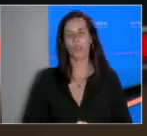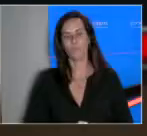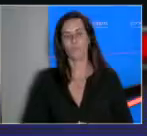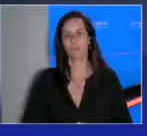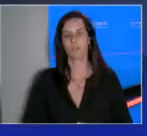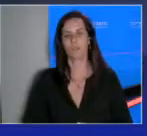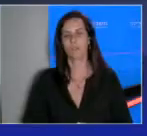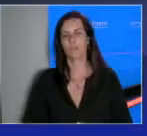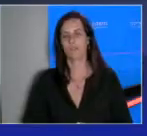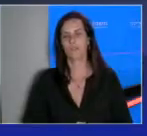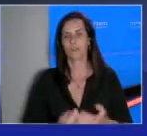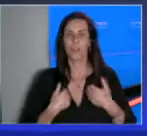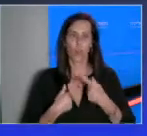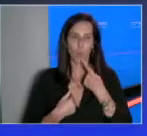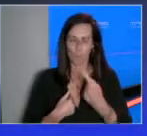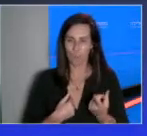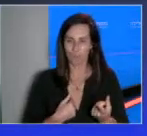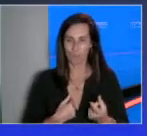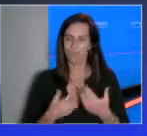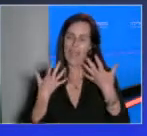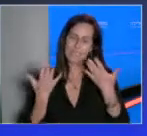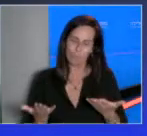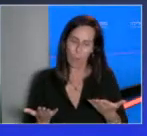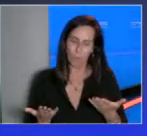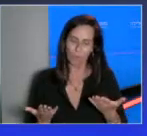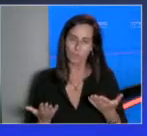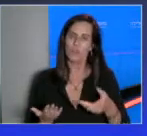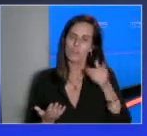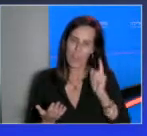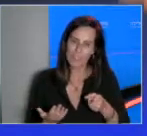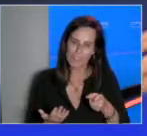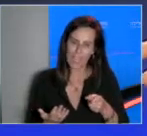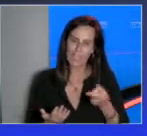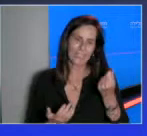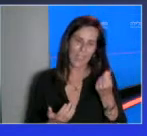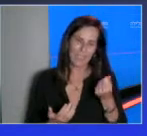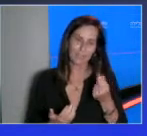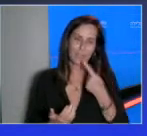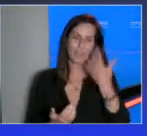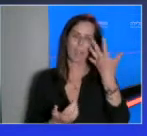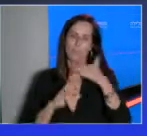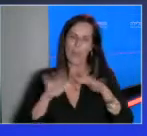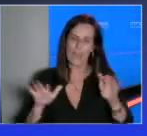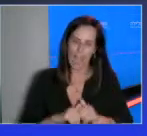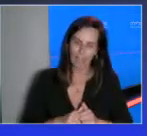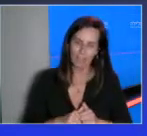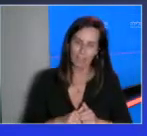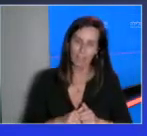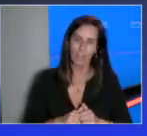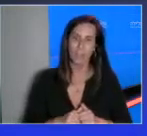אז תקשיבו חבר'ה, הנה אנחנו רואים לכם. הסיפור הוא כשצריך מכם את הכסף, יגידו שזה